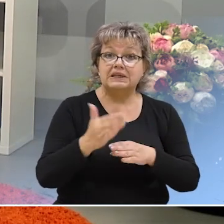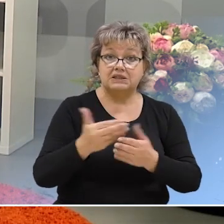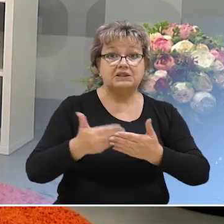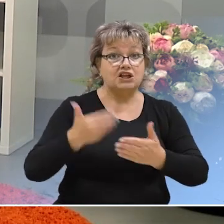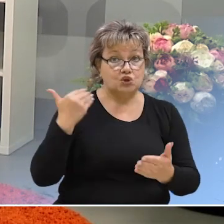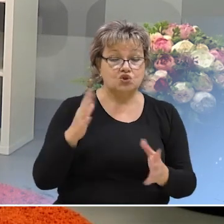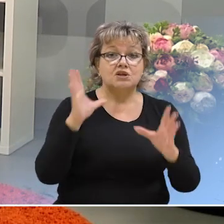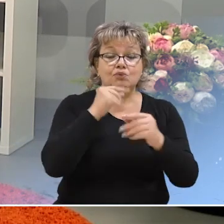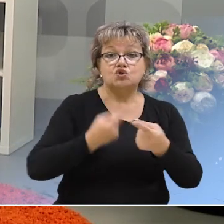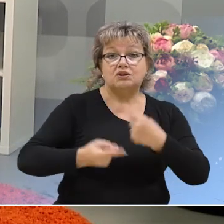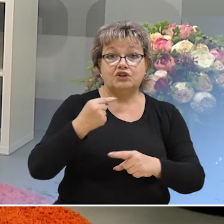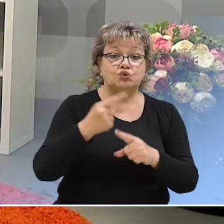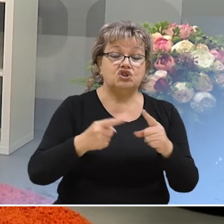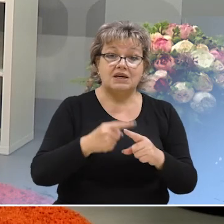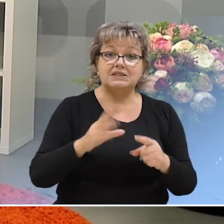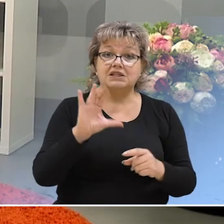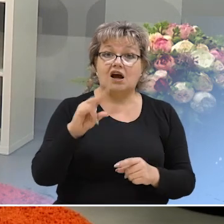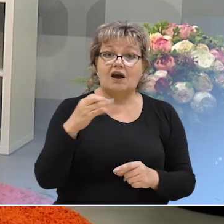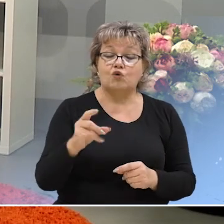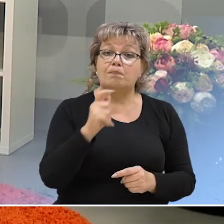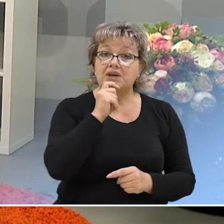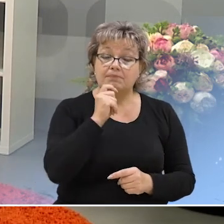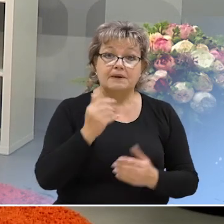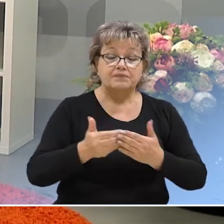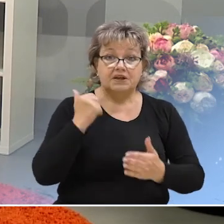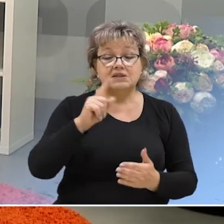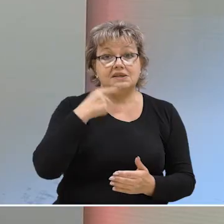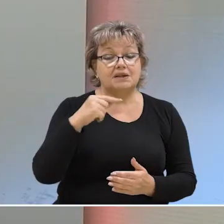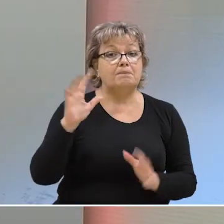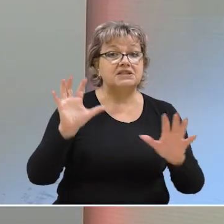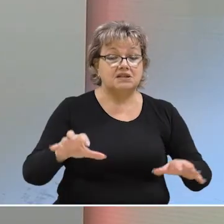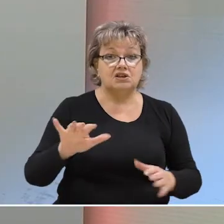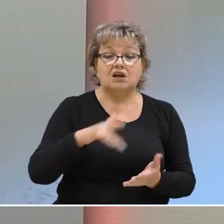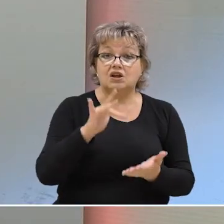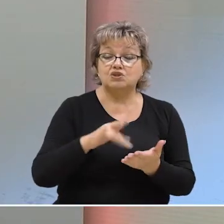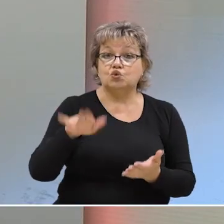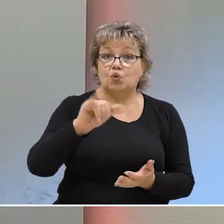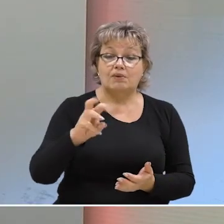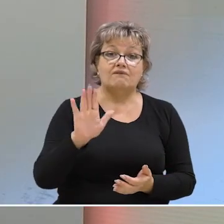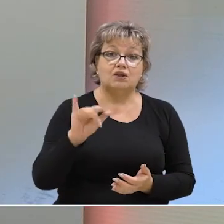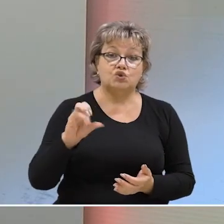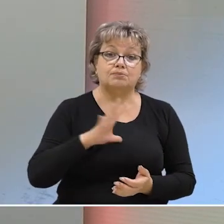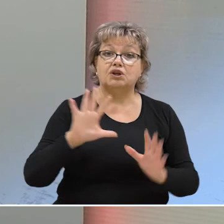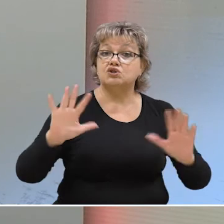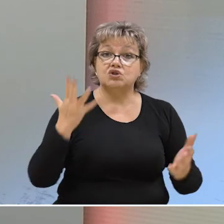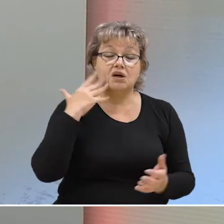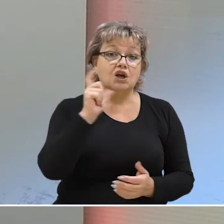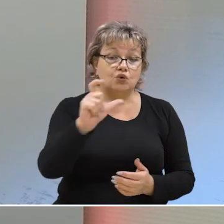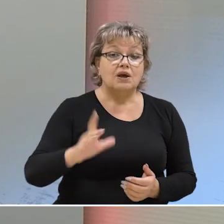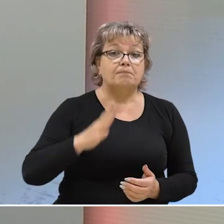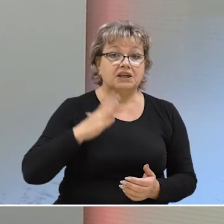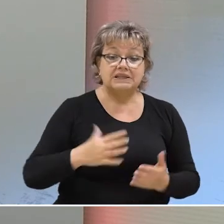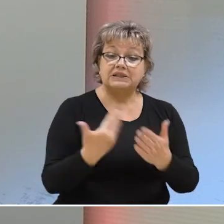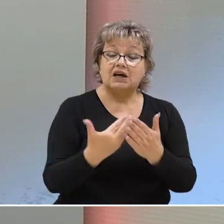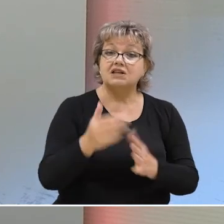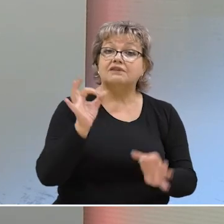которые погасили кредит досрочно, смогут вернуть часть страховой премии. Ранее отметил председатель Государственной Думы Вячеслав Володин, были случаи,